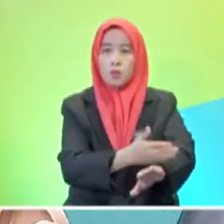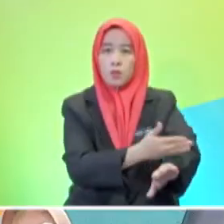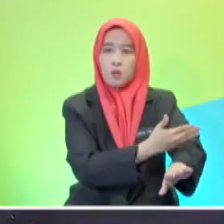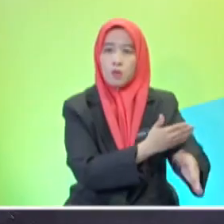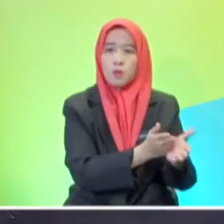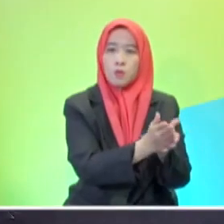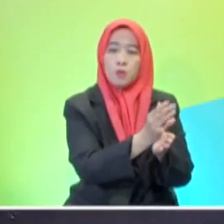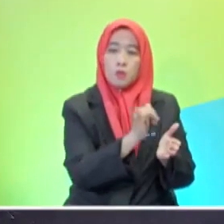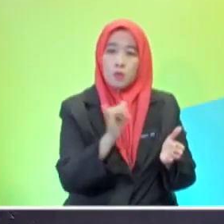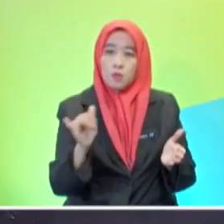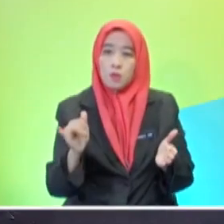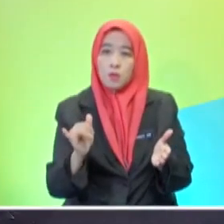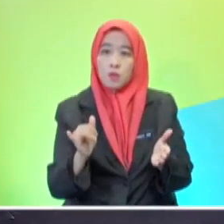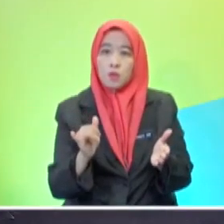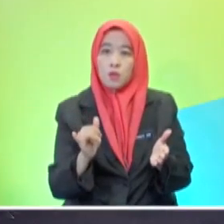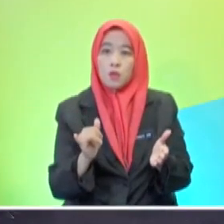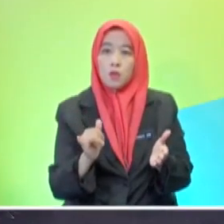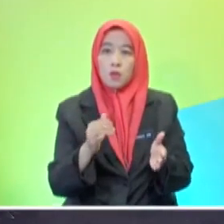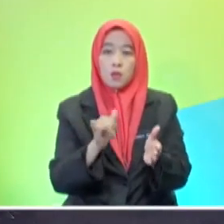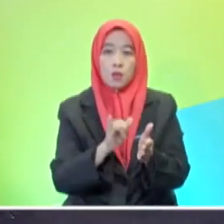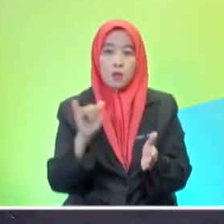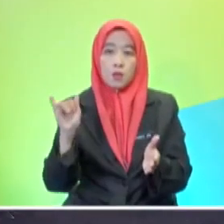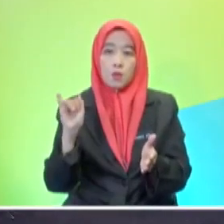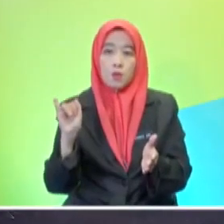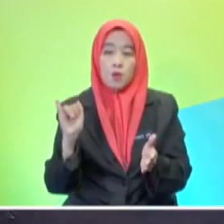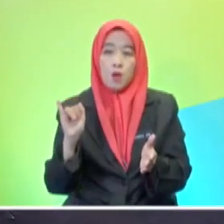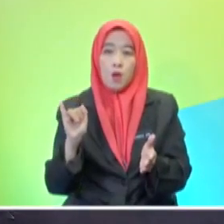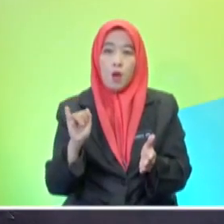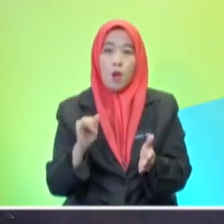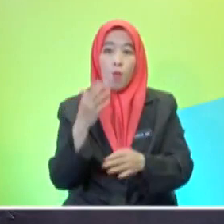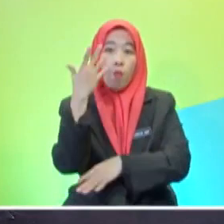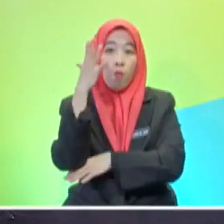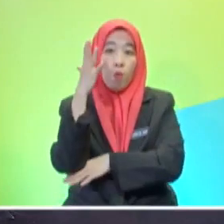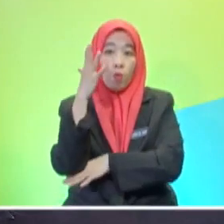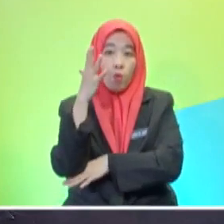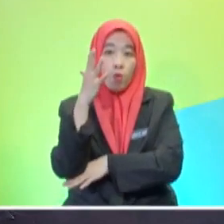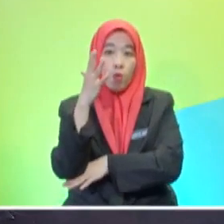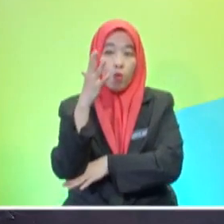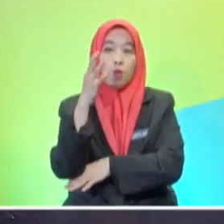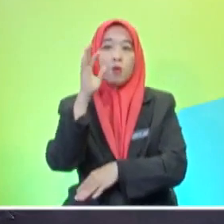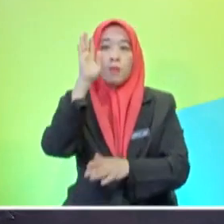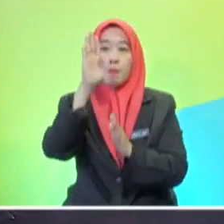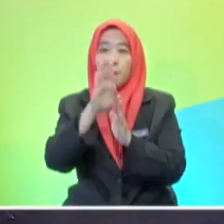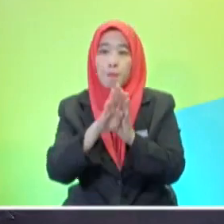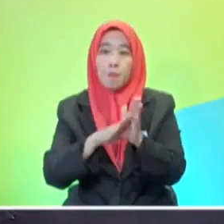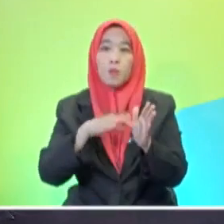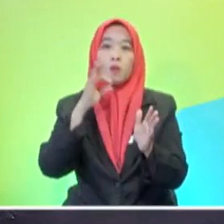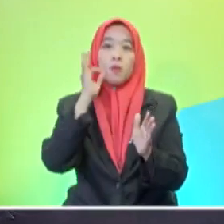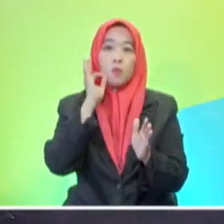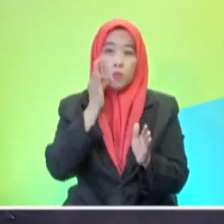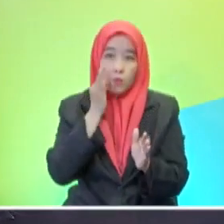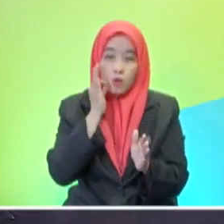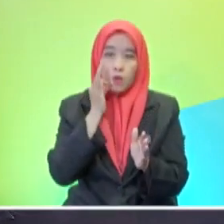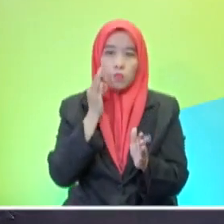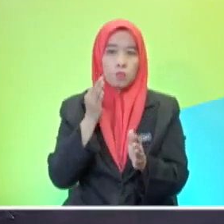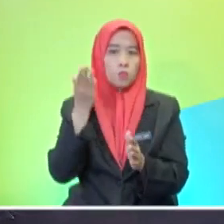seterusnya. Iaitu peringkat pokok berbuah. Macam kat depan cikgu ni. Ini yang saya nak, cikgu.